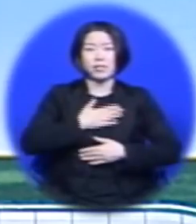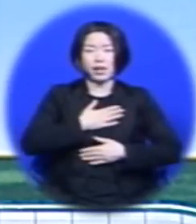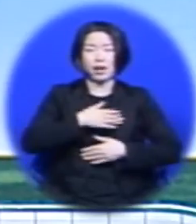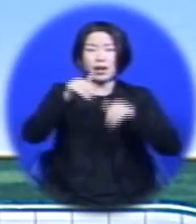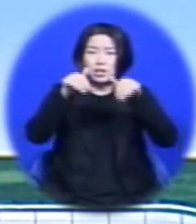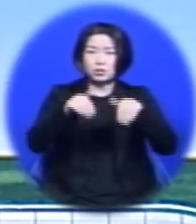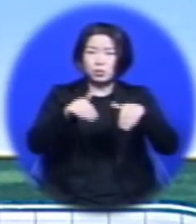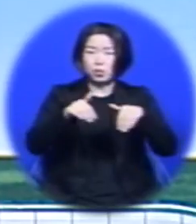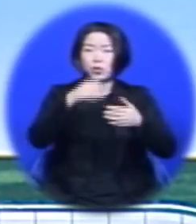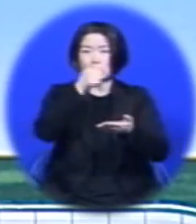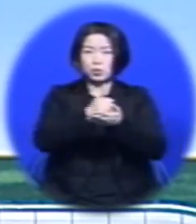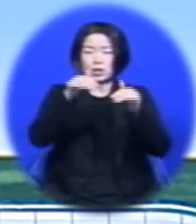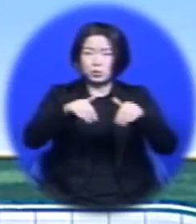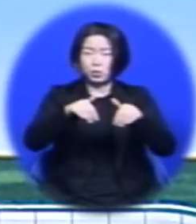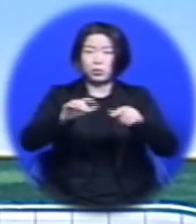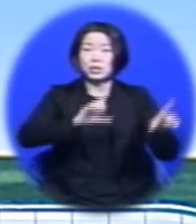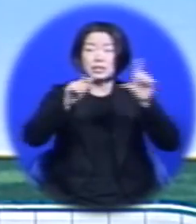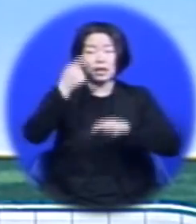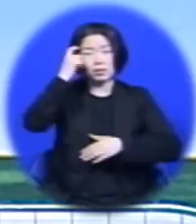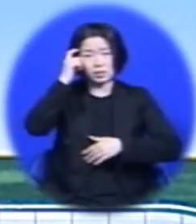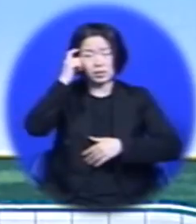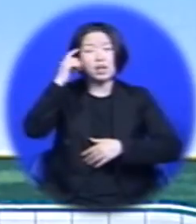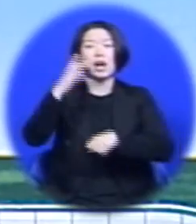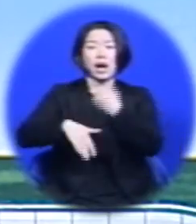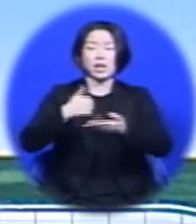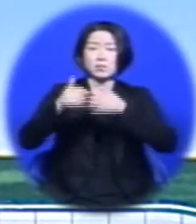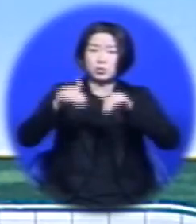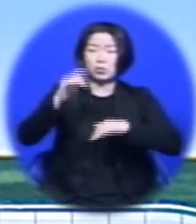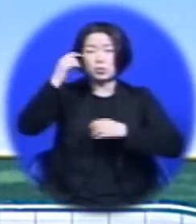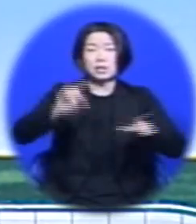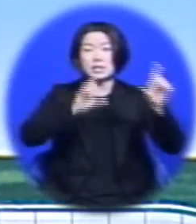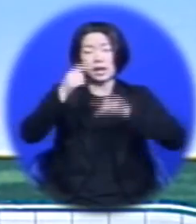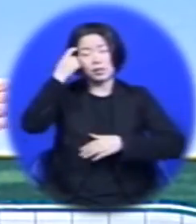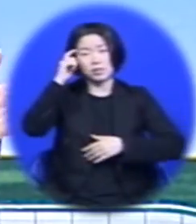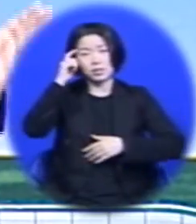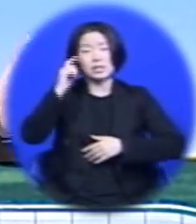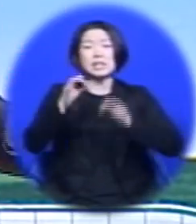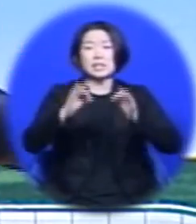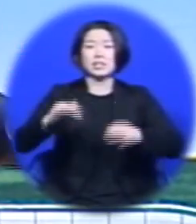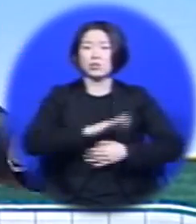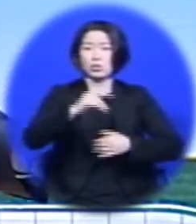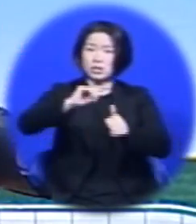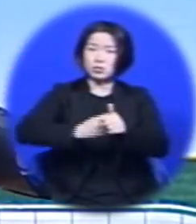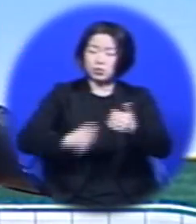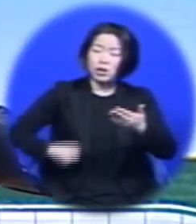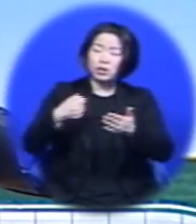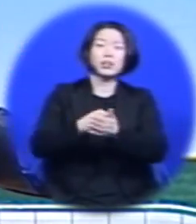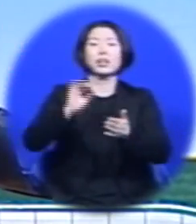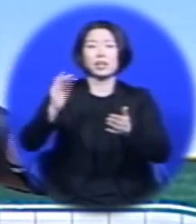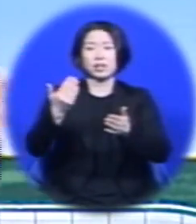종회 죄의 종으로 살 건지 하나님의 종으로 살 건지 이제는 우리가 스스로 결단 할 수 있게